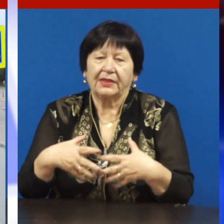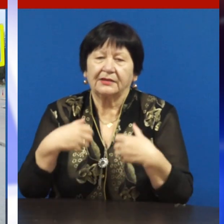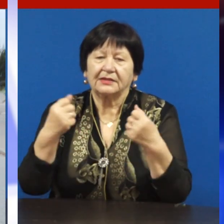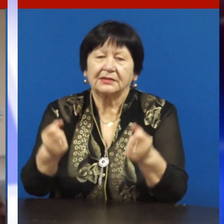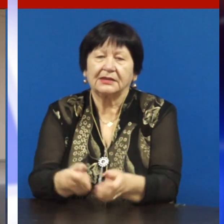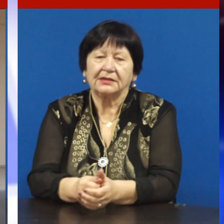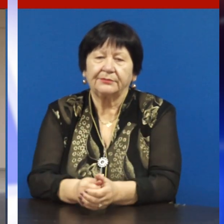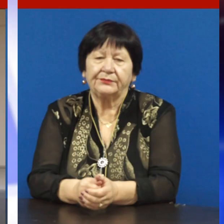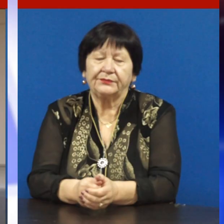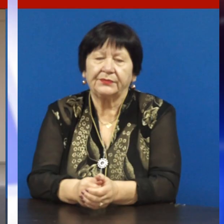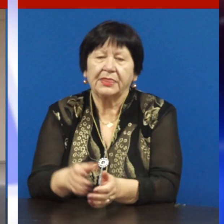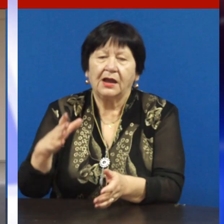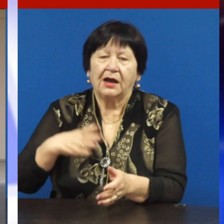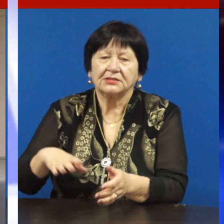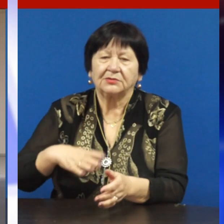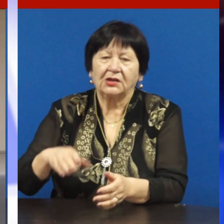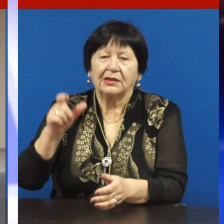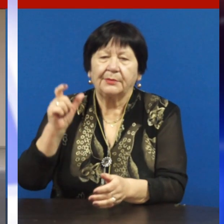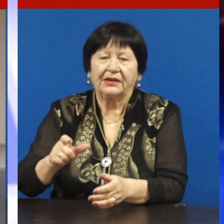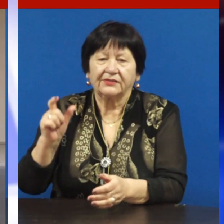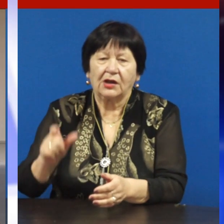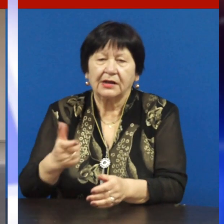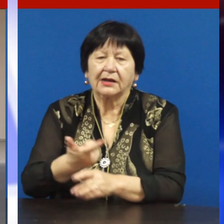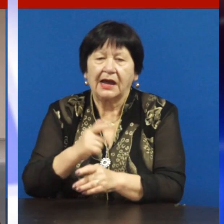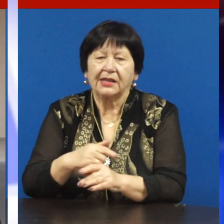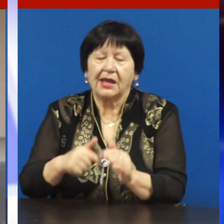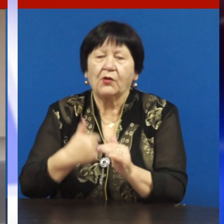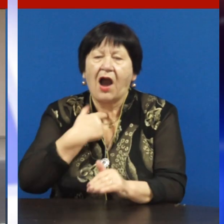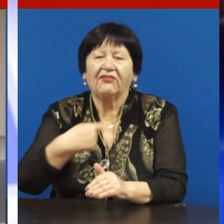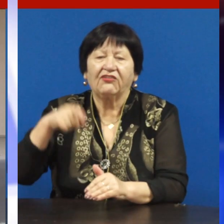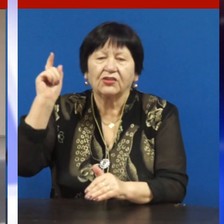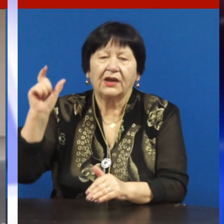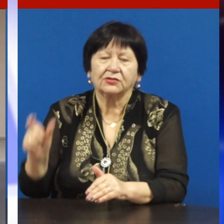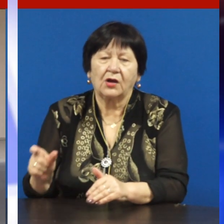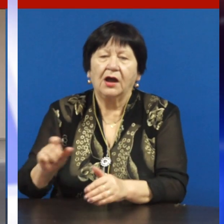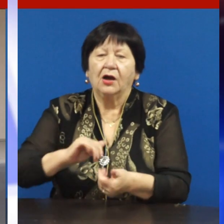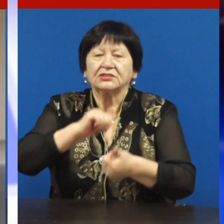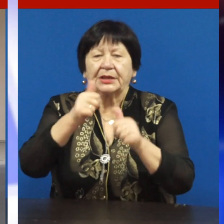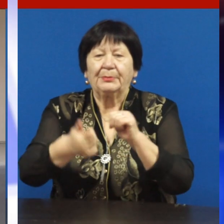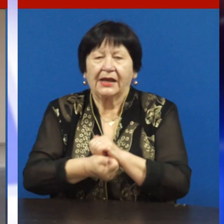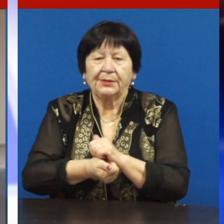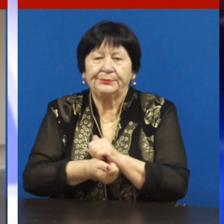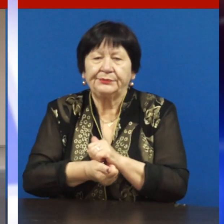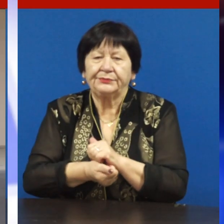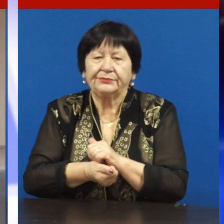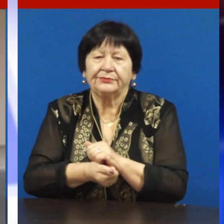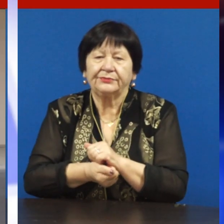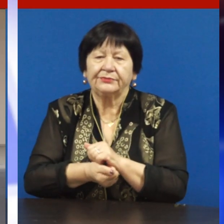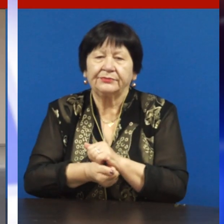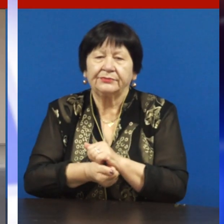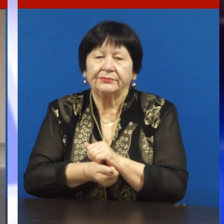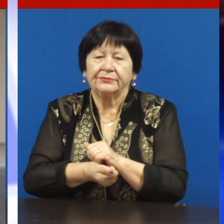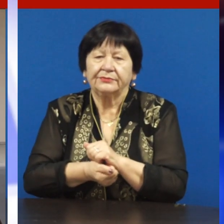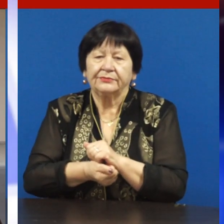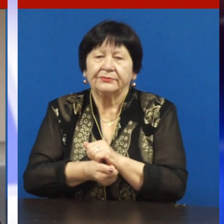Da așteptăm de la persoana asta care eu am învățat o așteptăm o schimbare